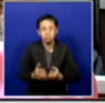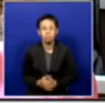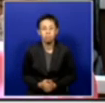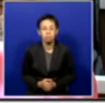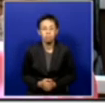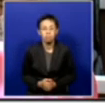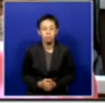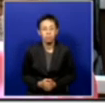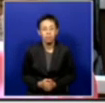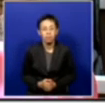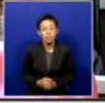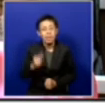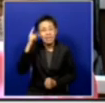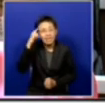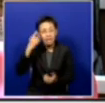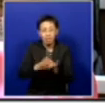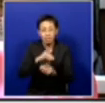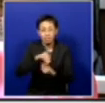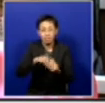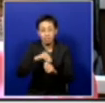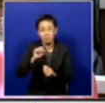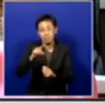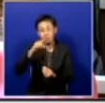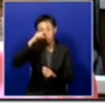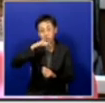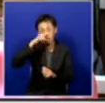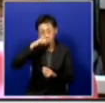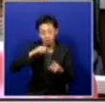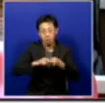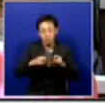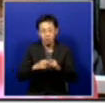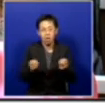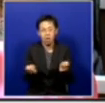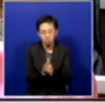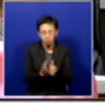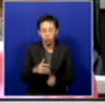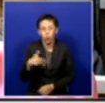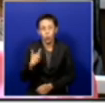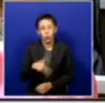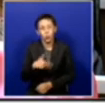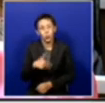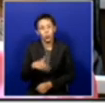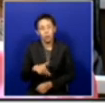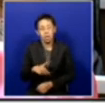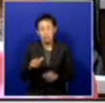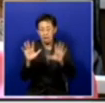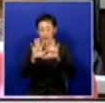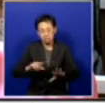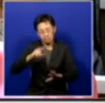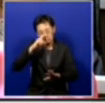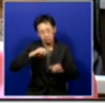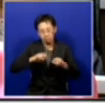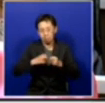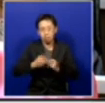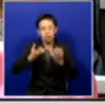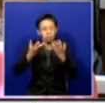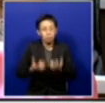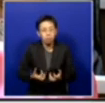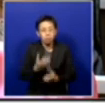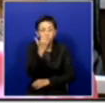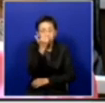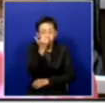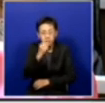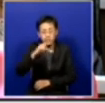คาดการณ์ว่าเศรษฐกิจของไทยจะได้รับผลกระทบสูงสุดในภูมิภาคอาเซียนเนื่องจากประเทศไ